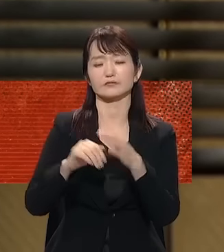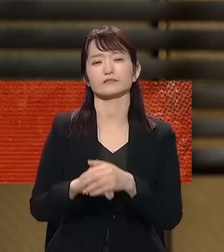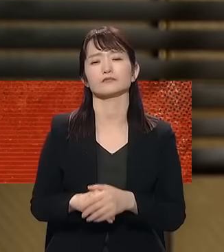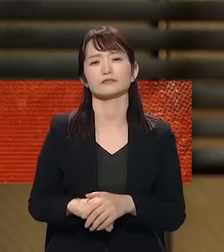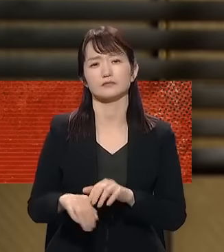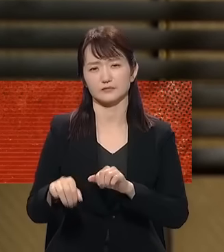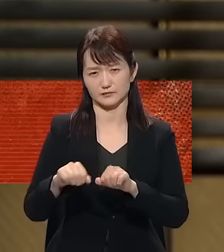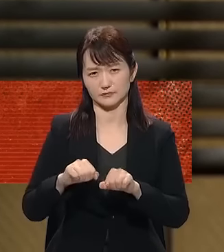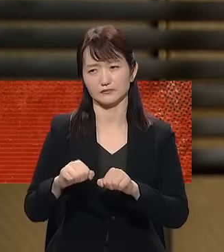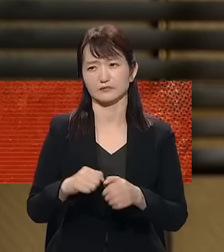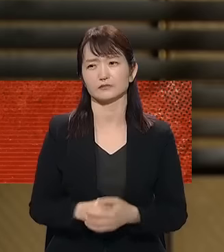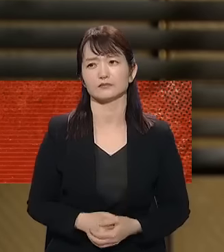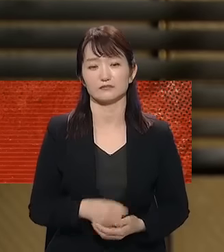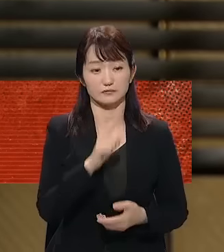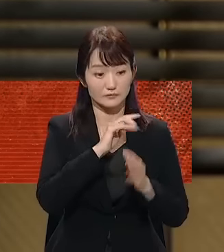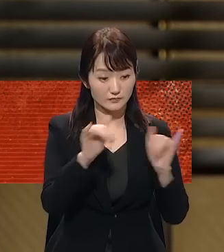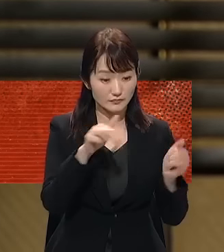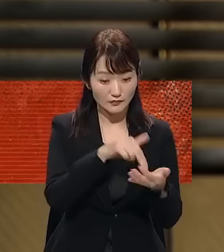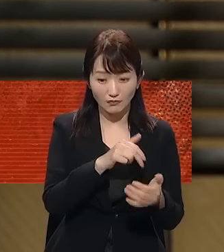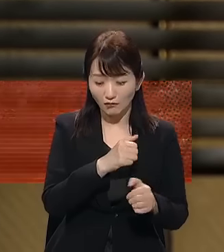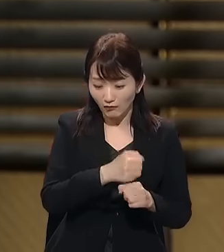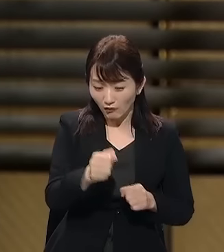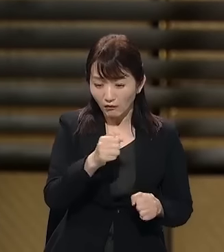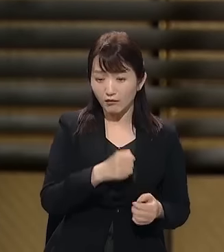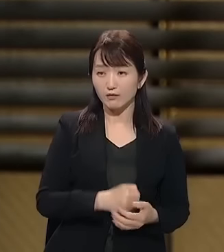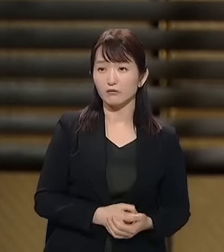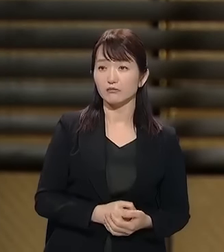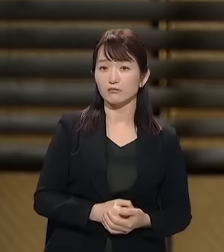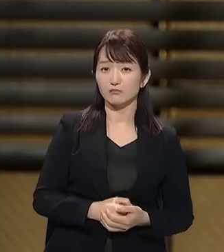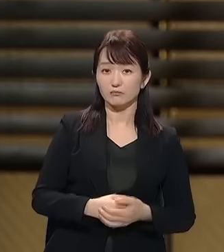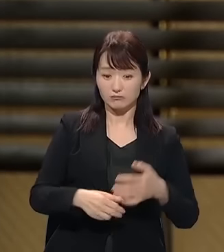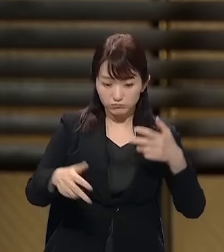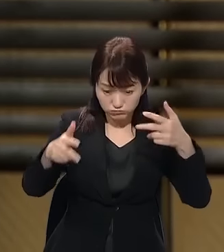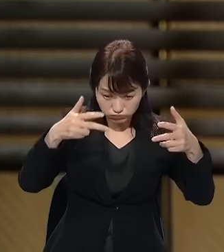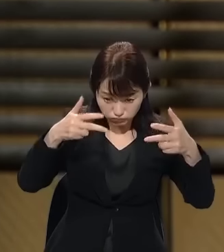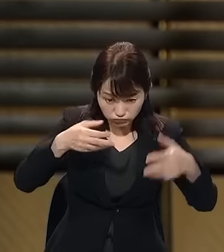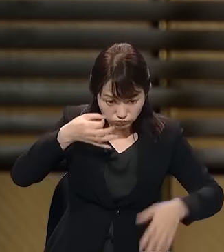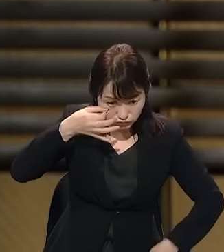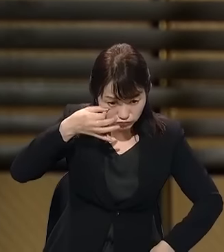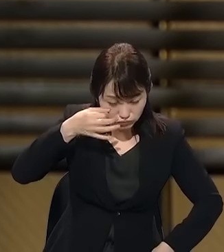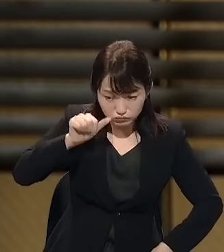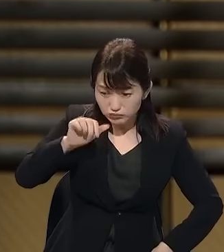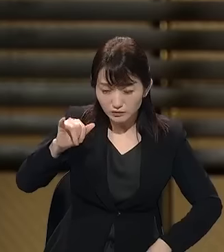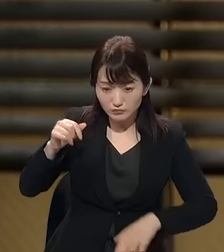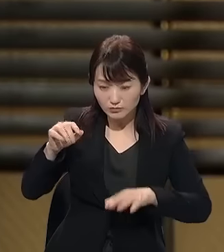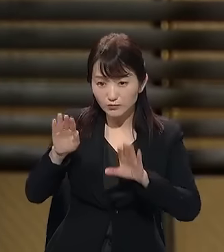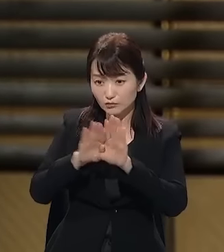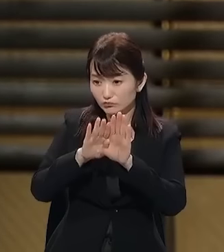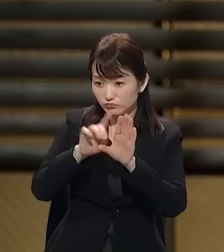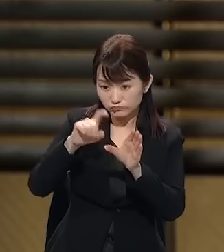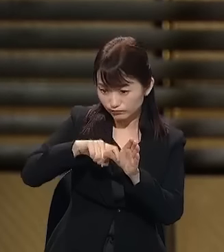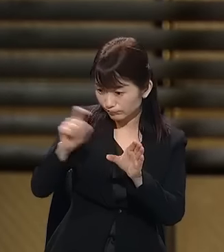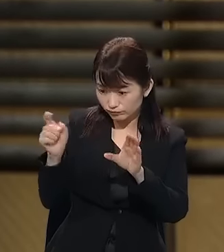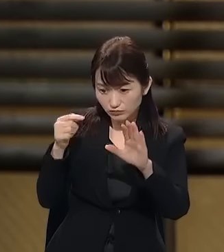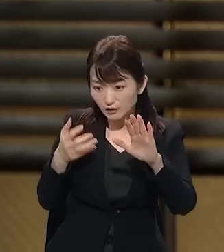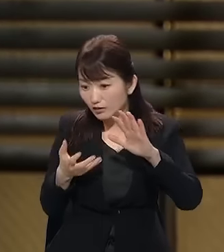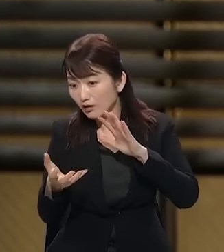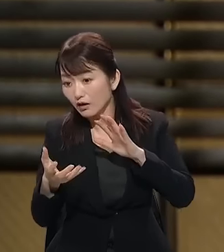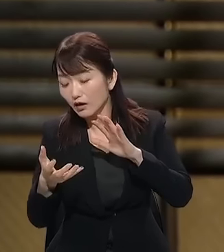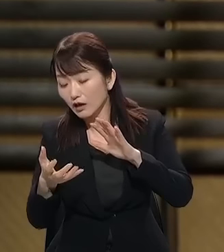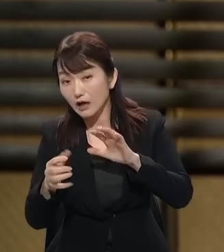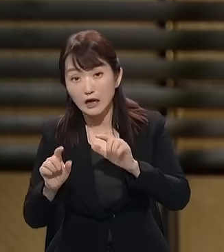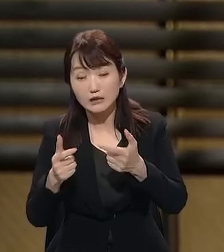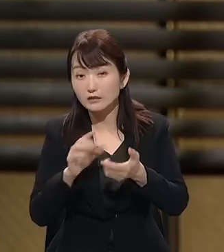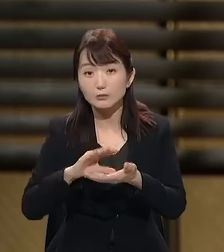거 같아요 제보자 입장에서 얼마나 황당했어요 저 ctv 보니까 우리 집을 막 다섯 명 와서 막 윙하고 문따고 들어갔다가 어이 집이 아닌가